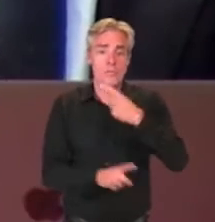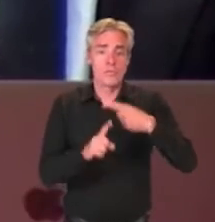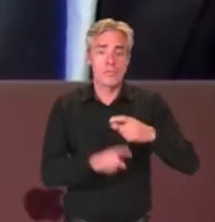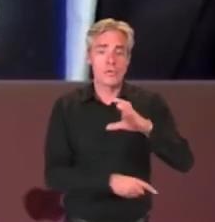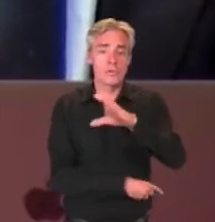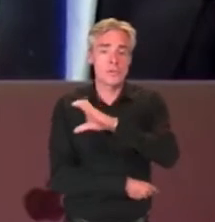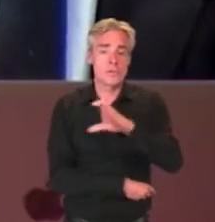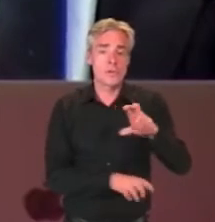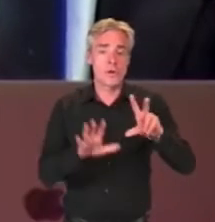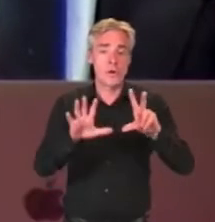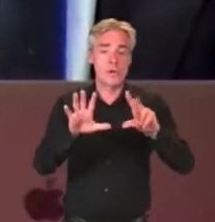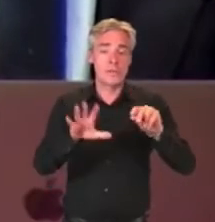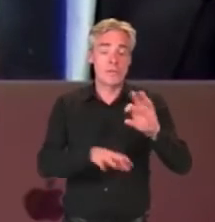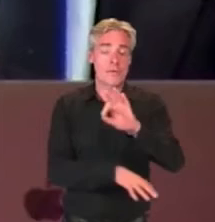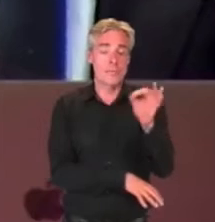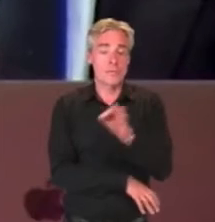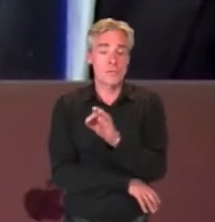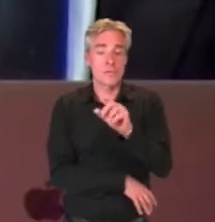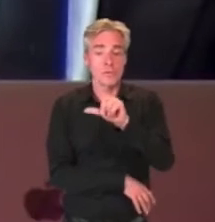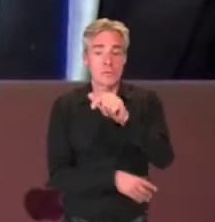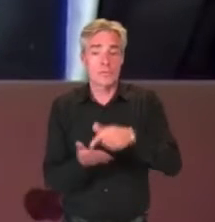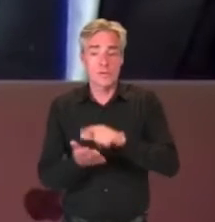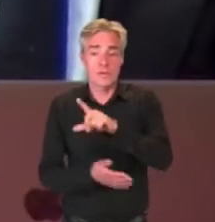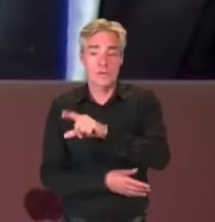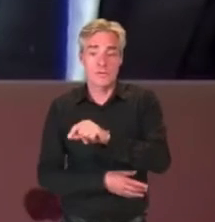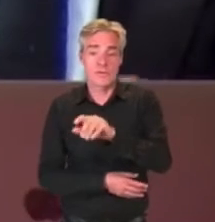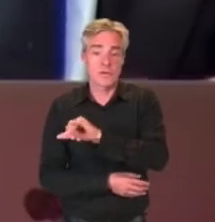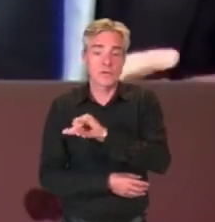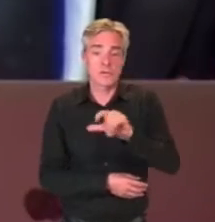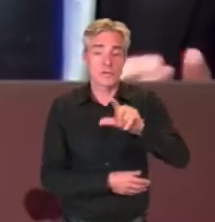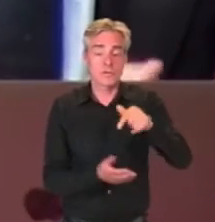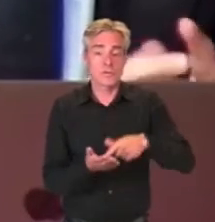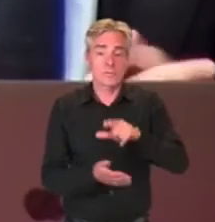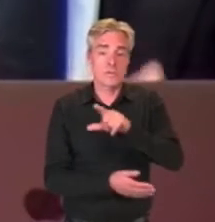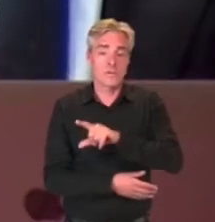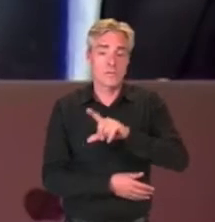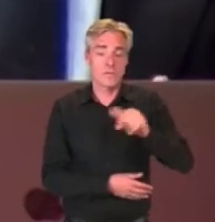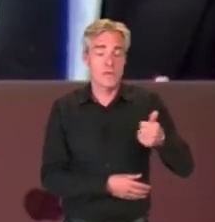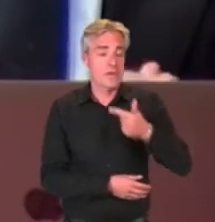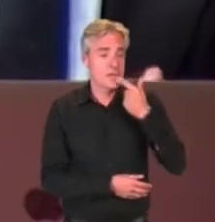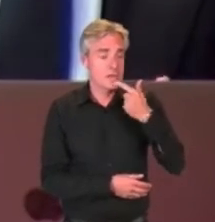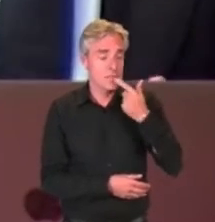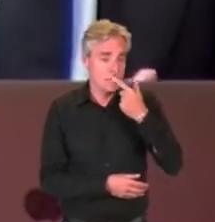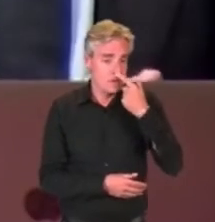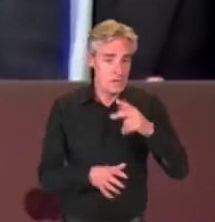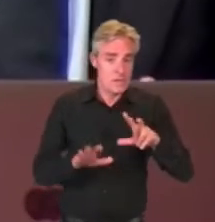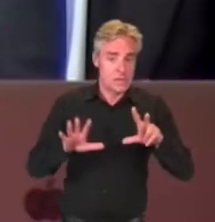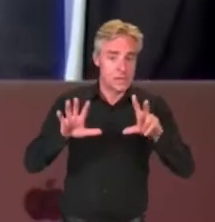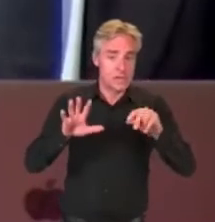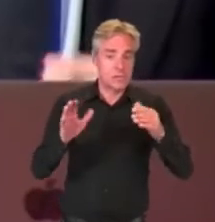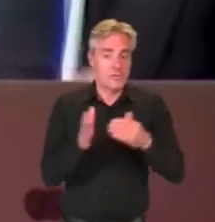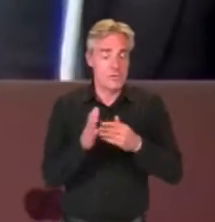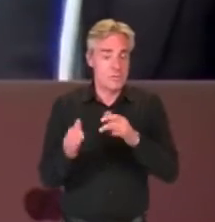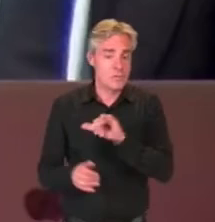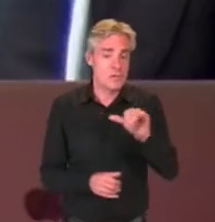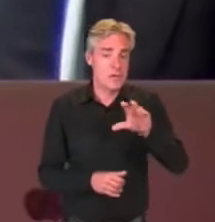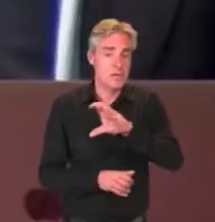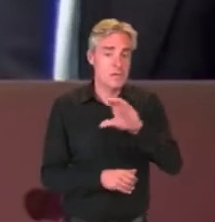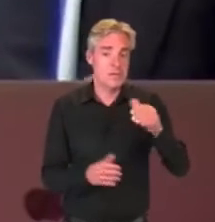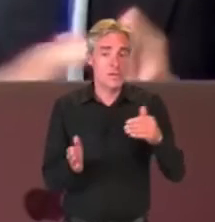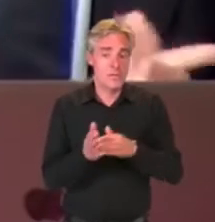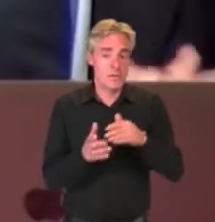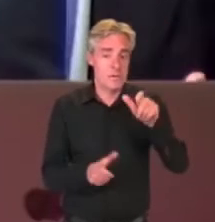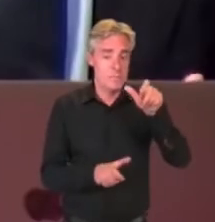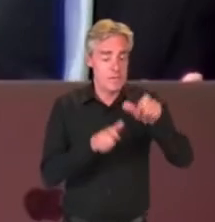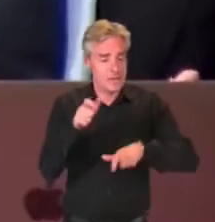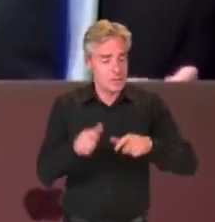rien entre 2020 et 2021. Il y aurait donc aujourd'hui à Bordeaux entre 80 000 et 100 000 personnes qui utilisent le vélo chaque jour dans